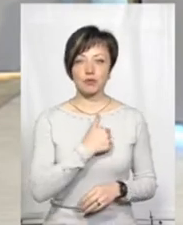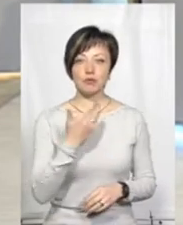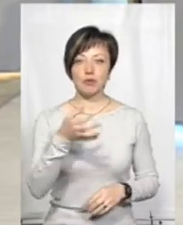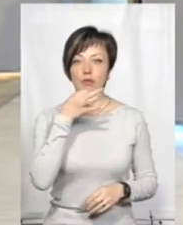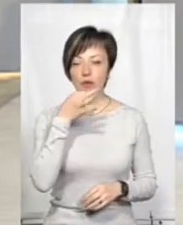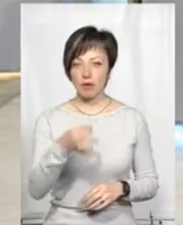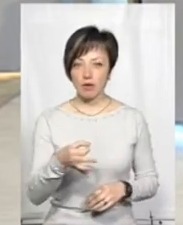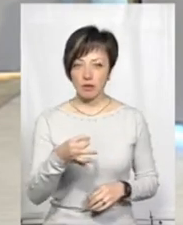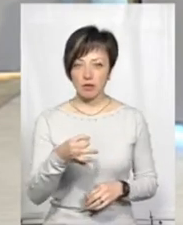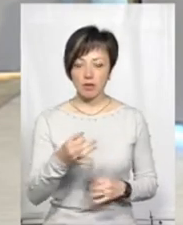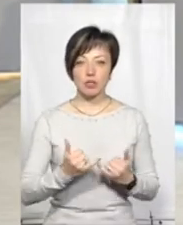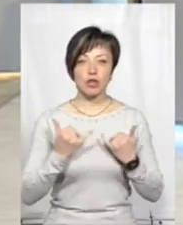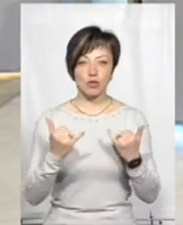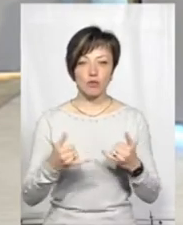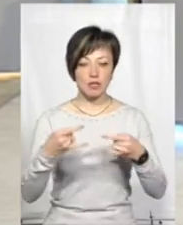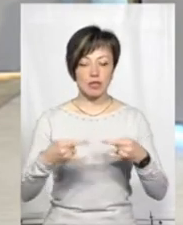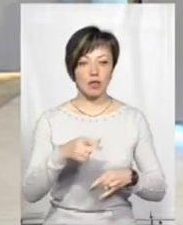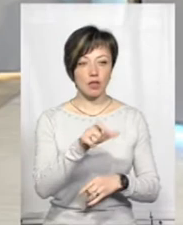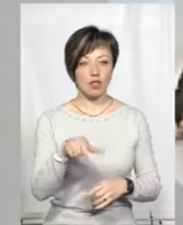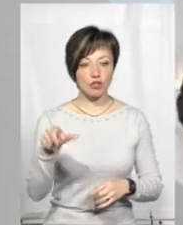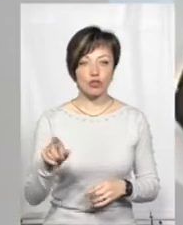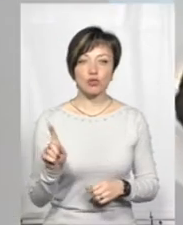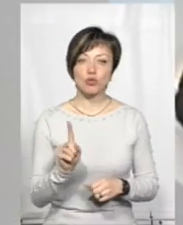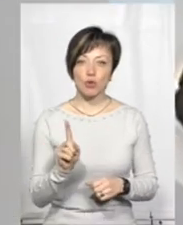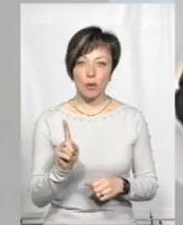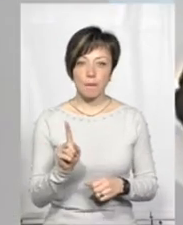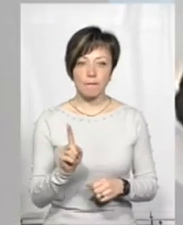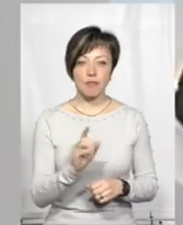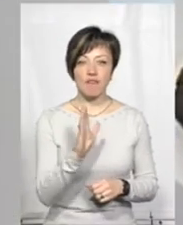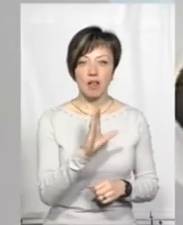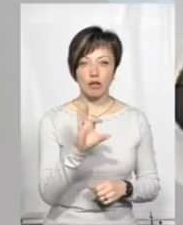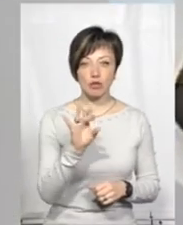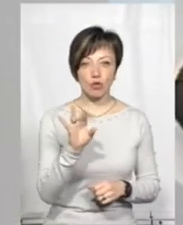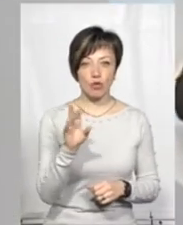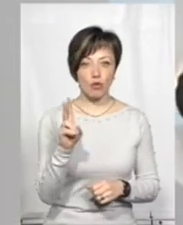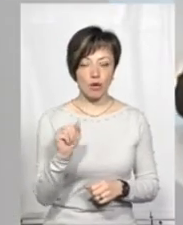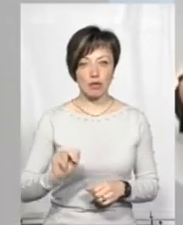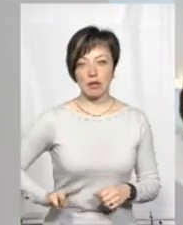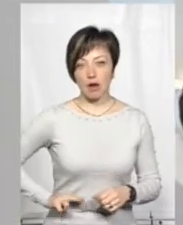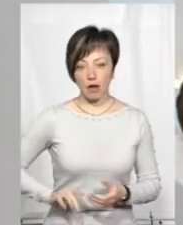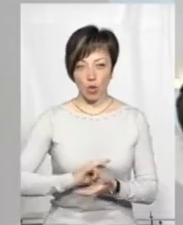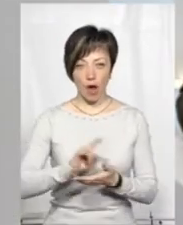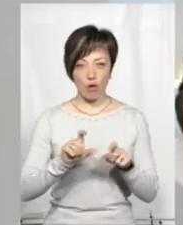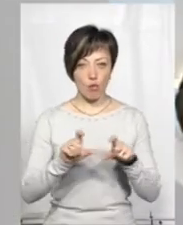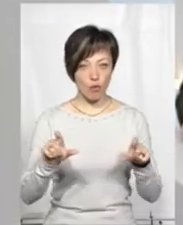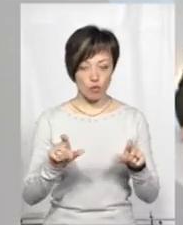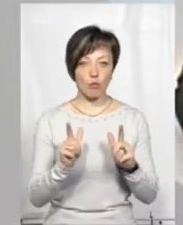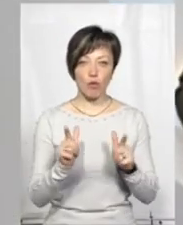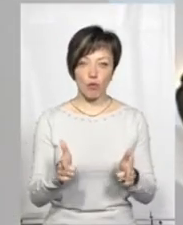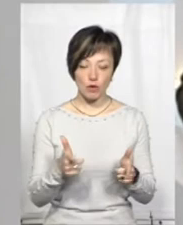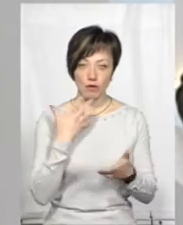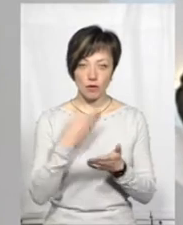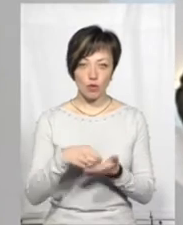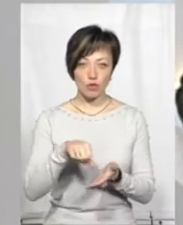сказати, шановні телеглядачі, що Валерій Сорока, директор аеропорту, погодив